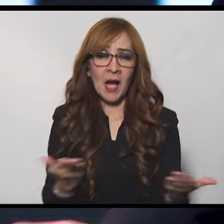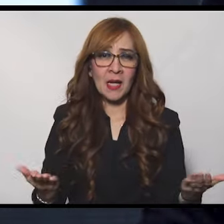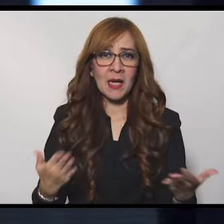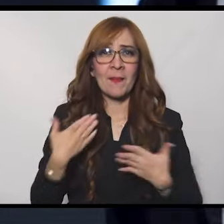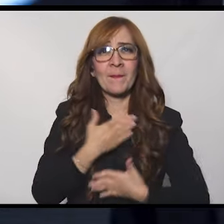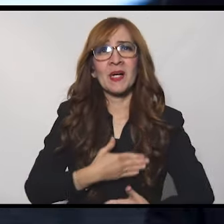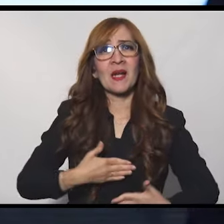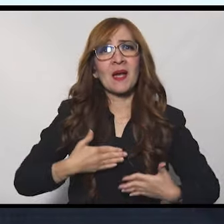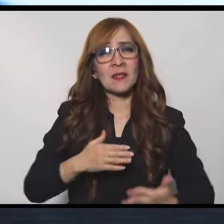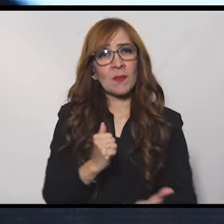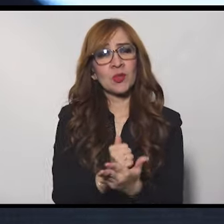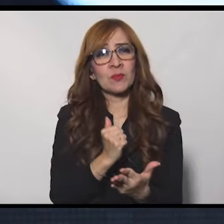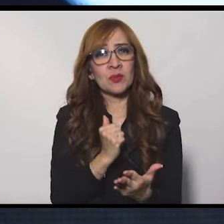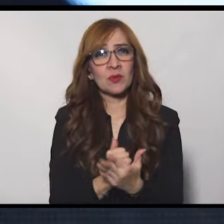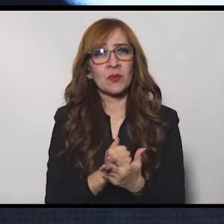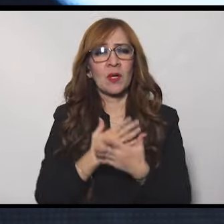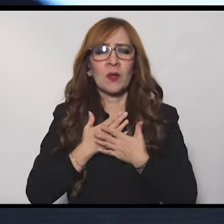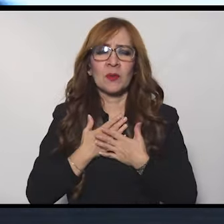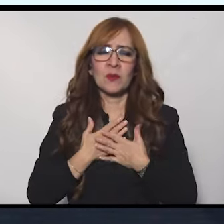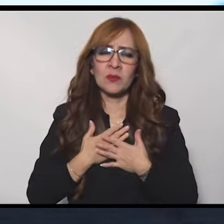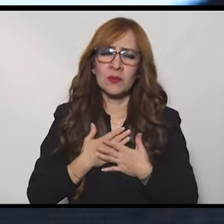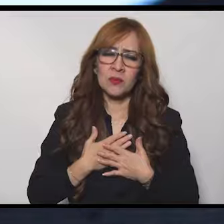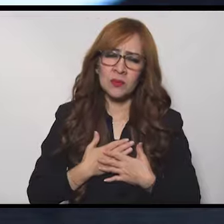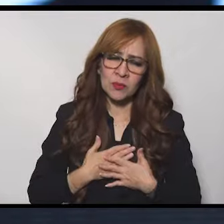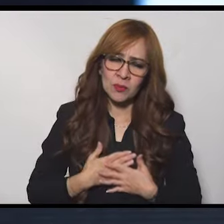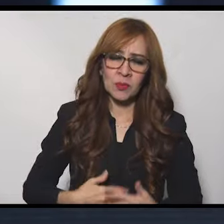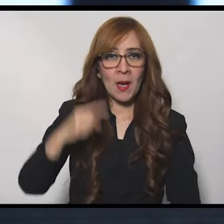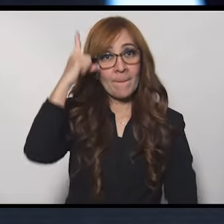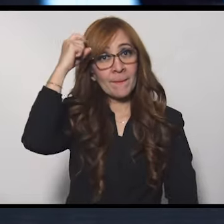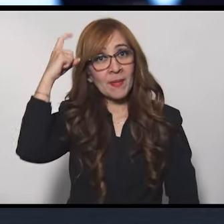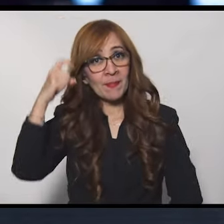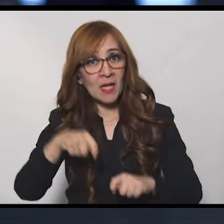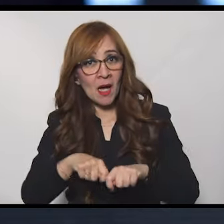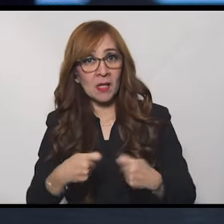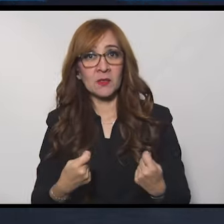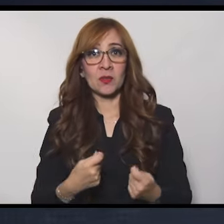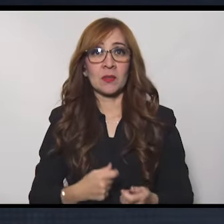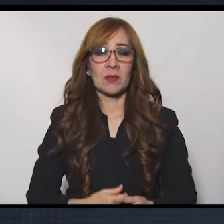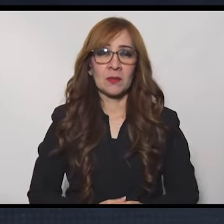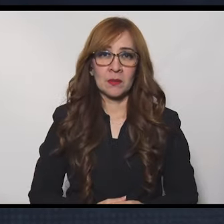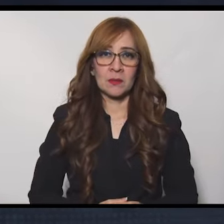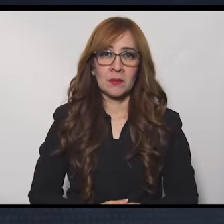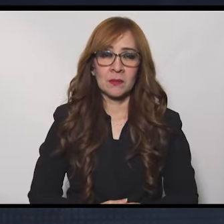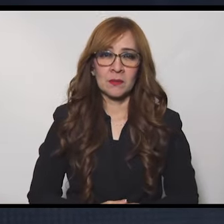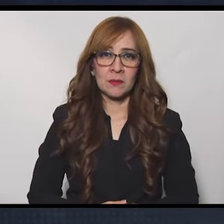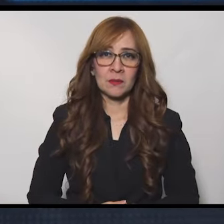a dying dream, you have a broken dream.